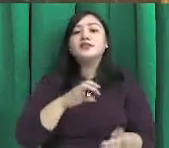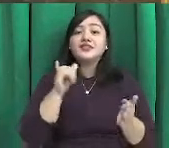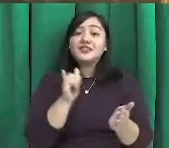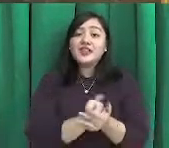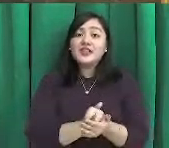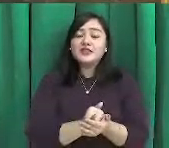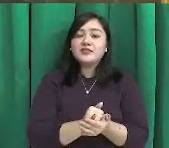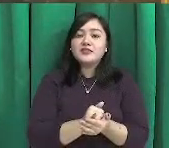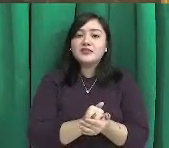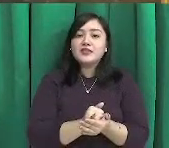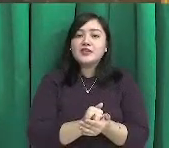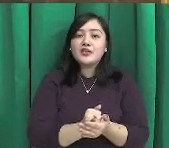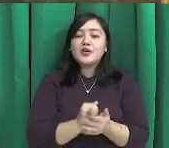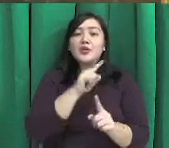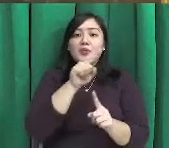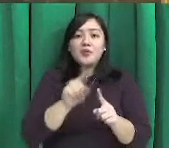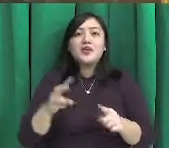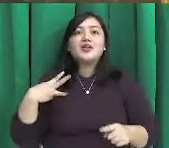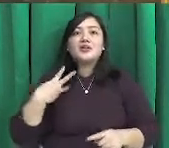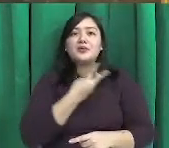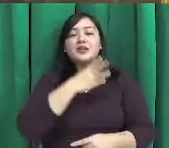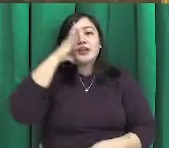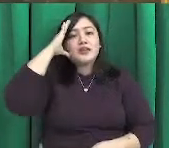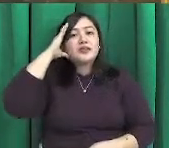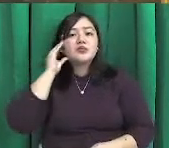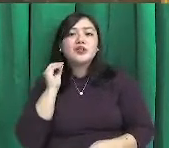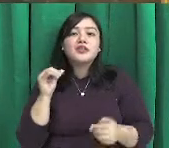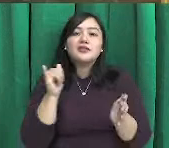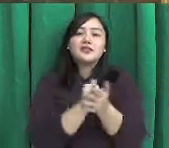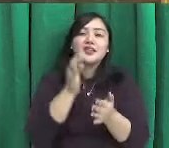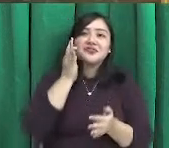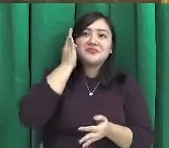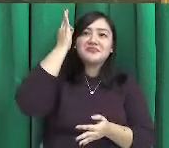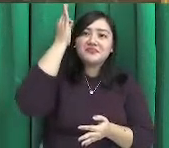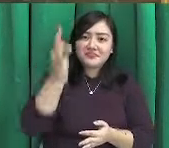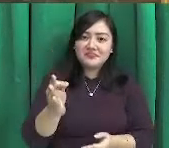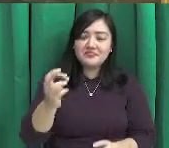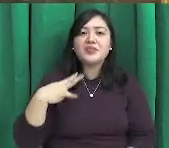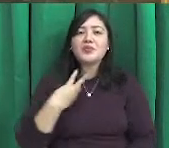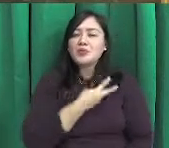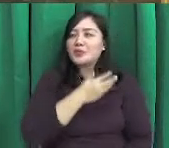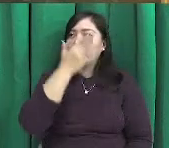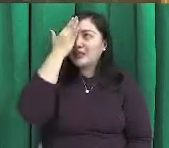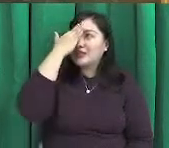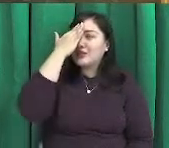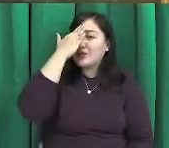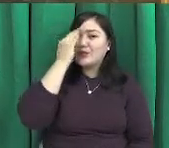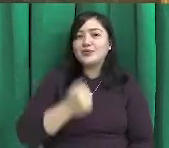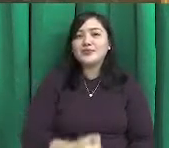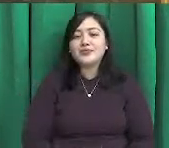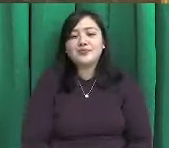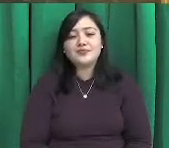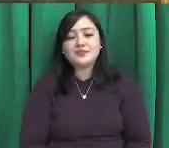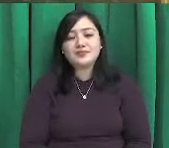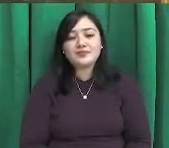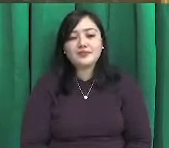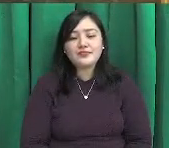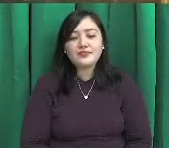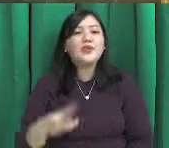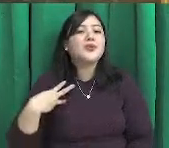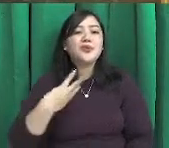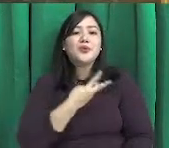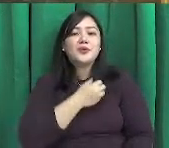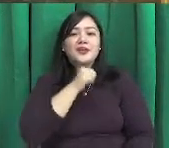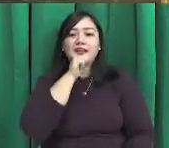yun sa atin, alam po natin ang gagawin. Yeah. Hindi tayo matatalo kung tayo ay laging may pananampalataya